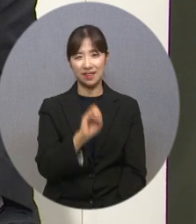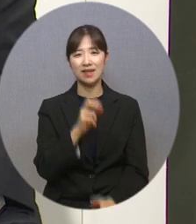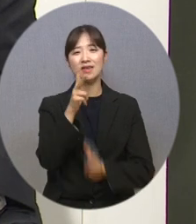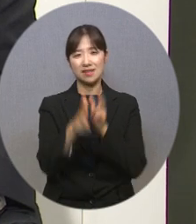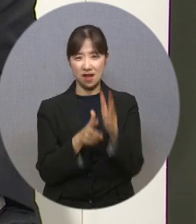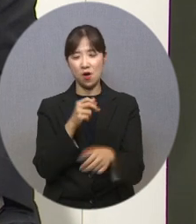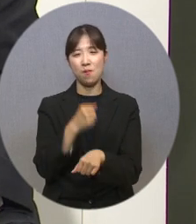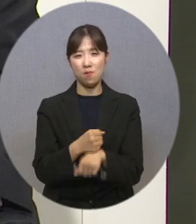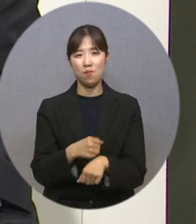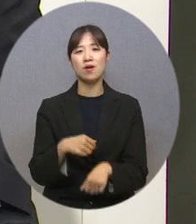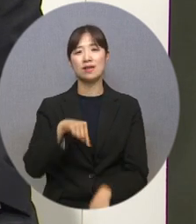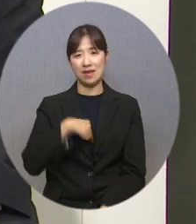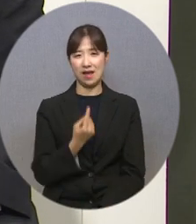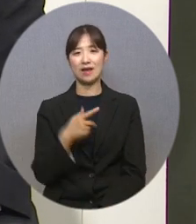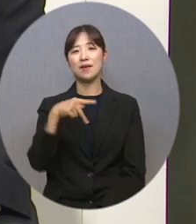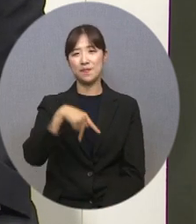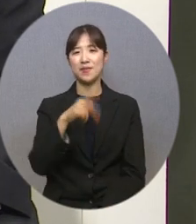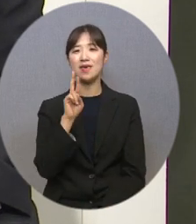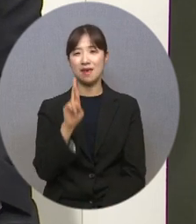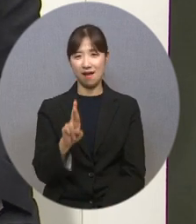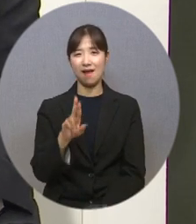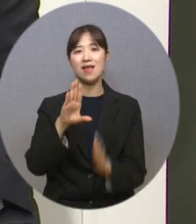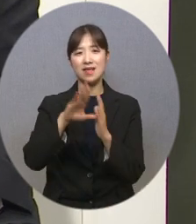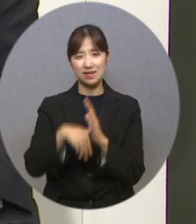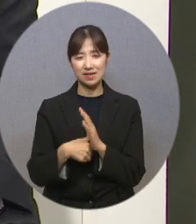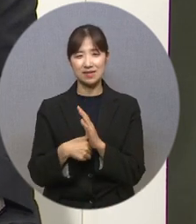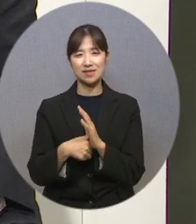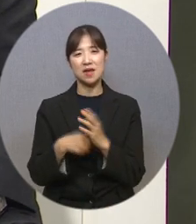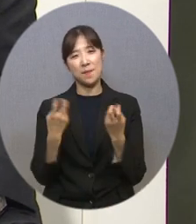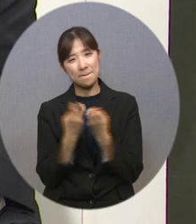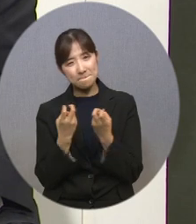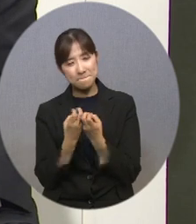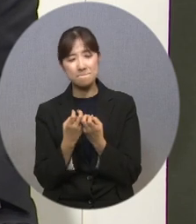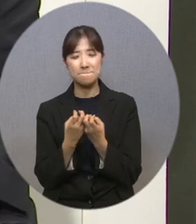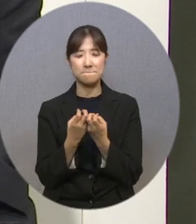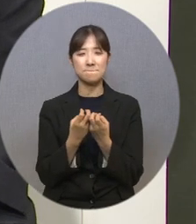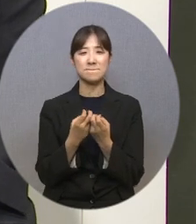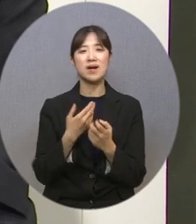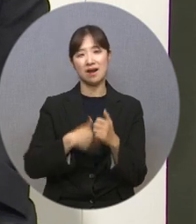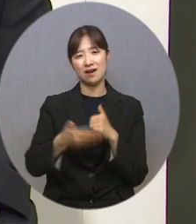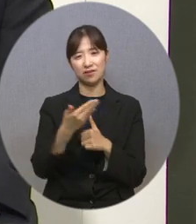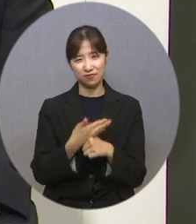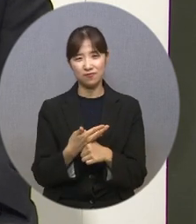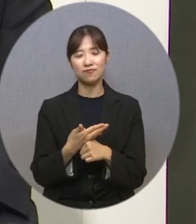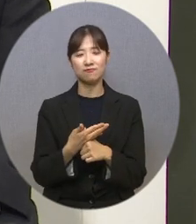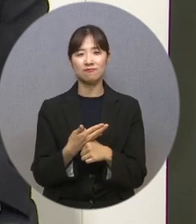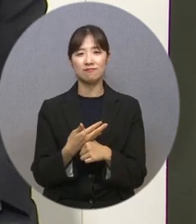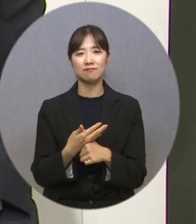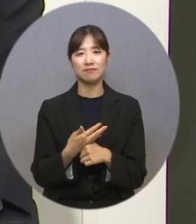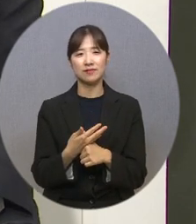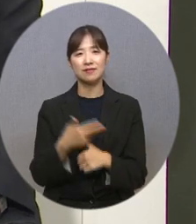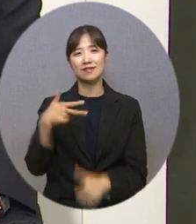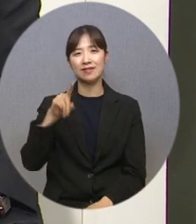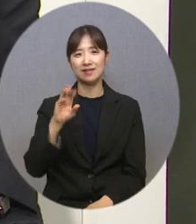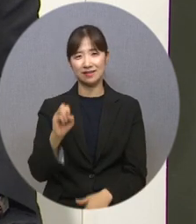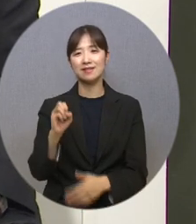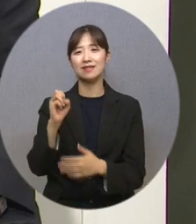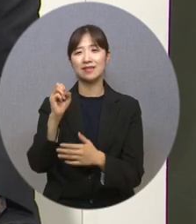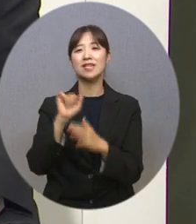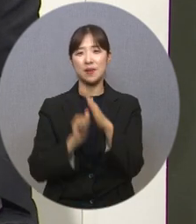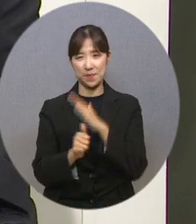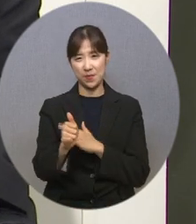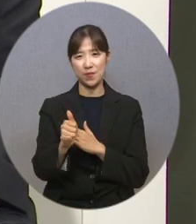해서 우리에게 자기 PR 시대의 수단과 방법을 오늘 제시해 주신 장희지